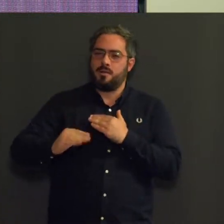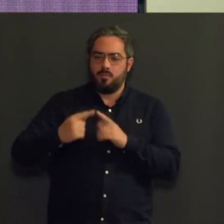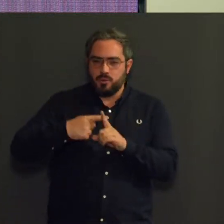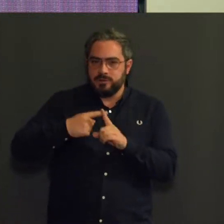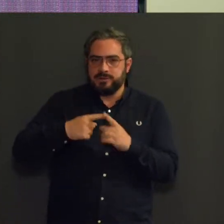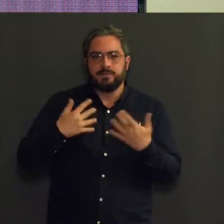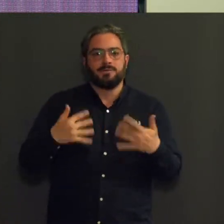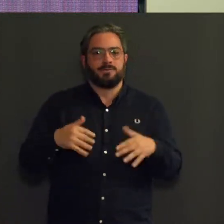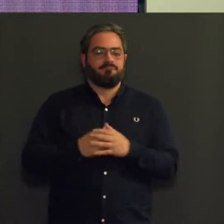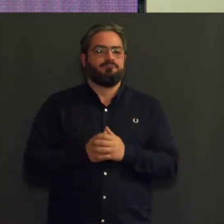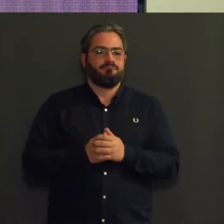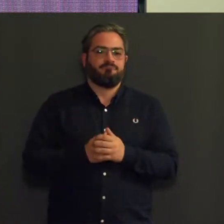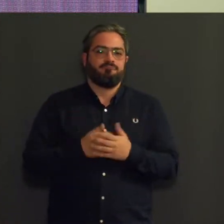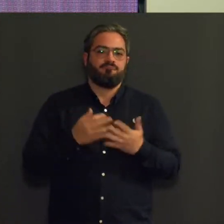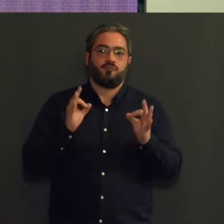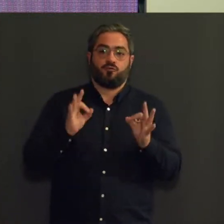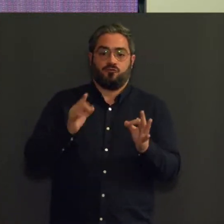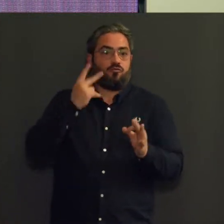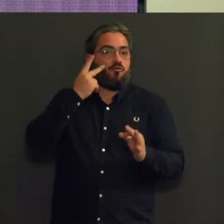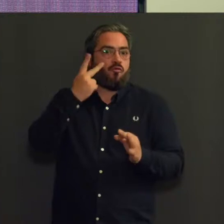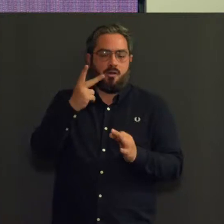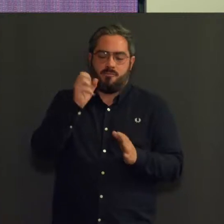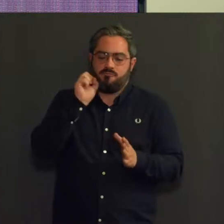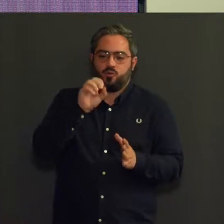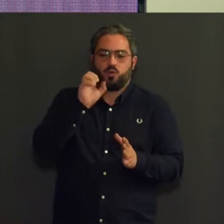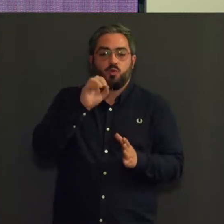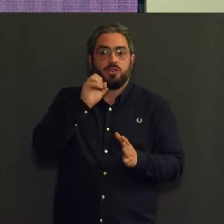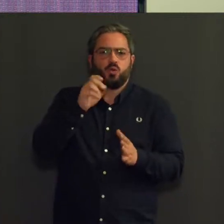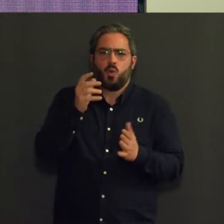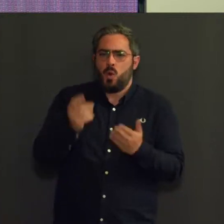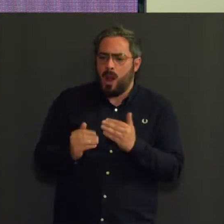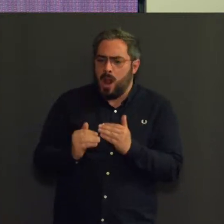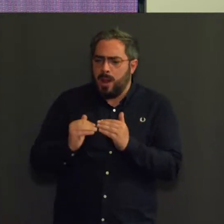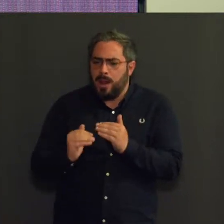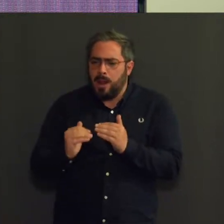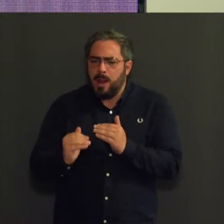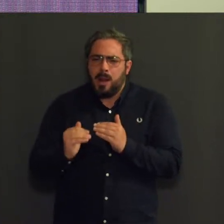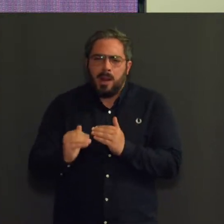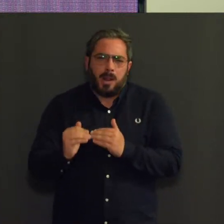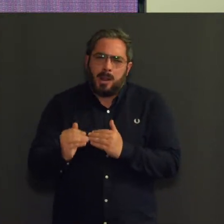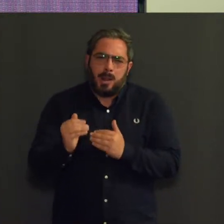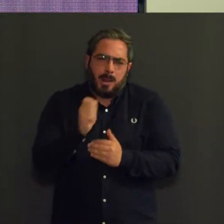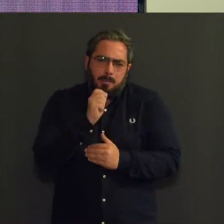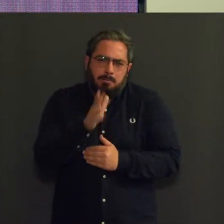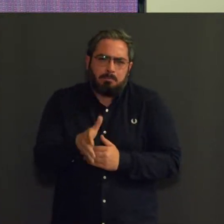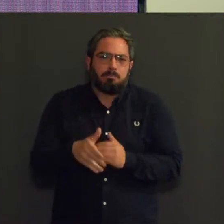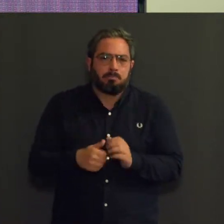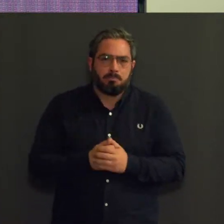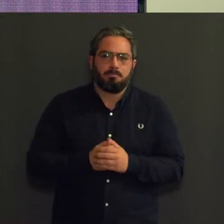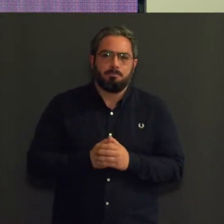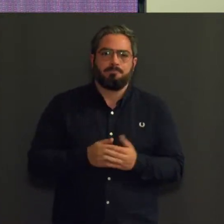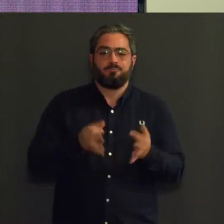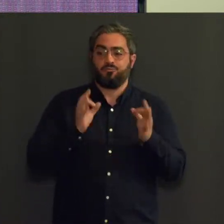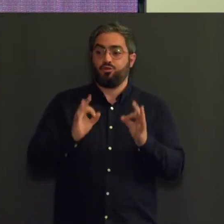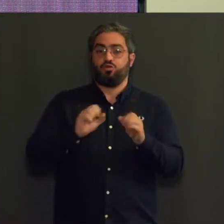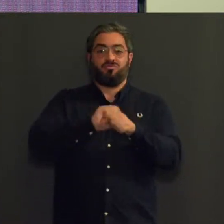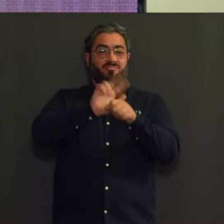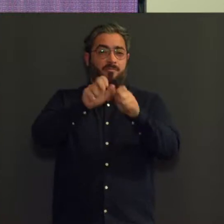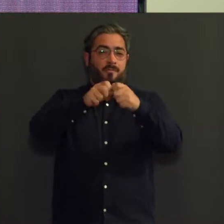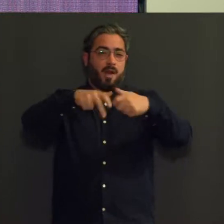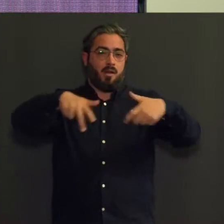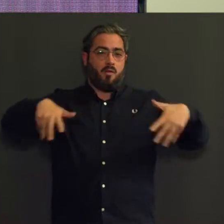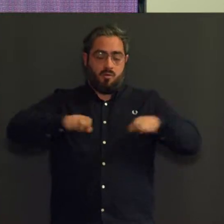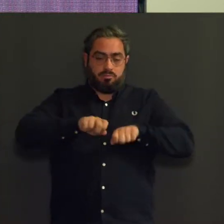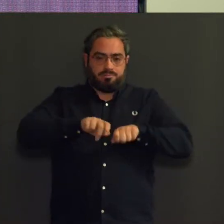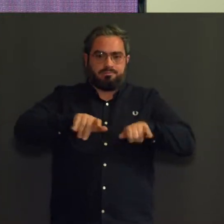favorable avec des changements hebdomadaires mineurs. Au niveau des variants qui touchent la population,